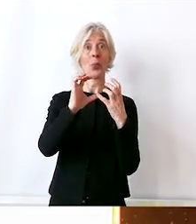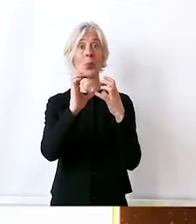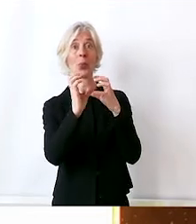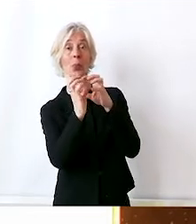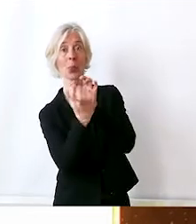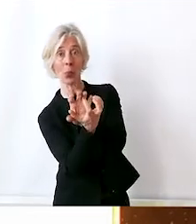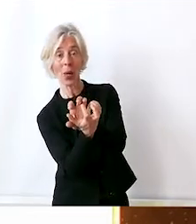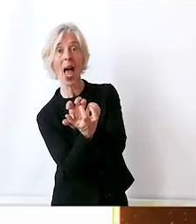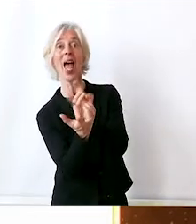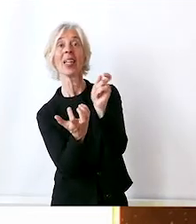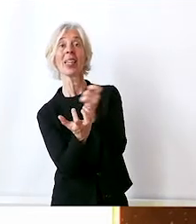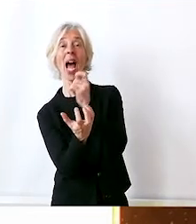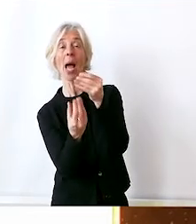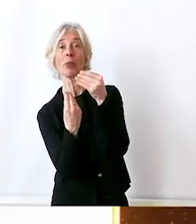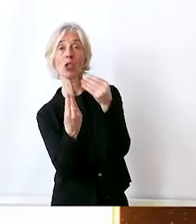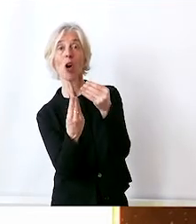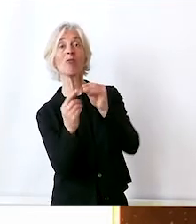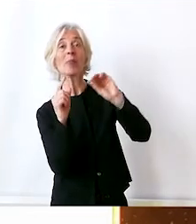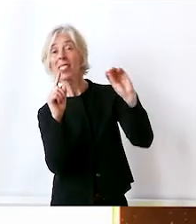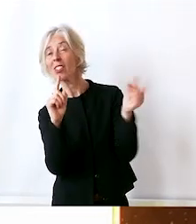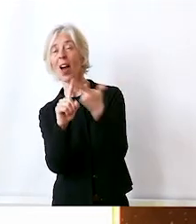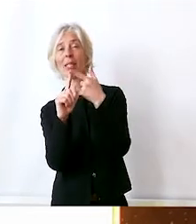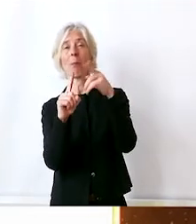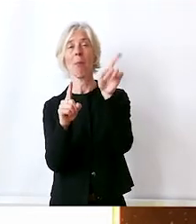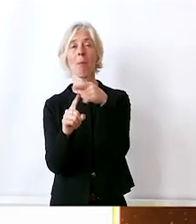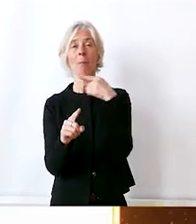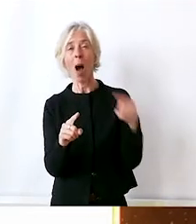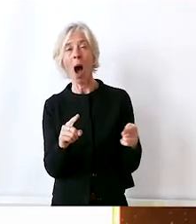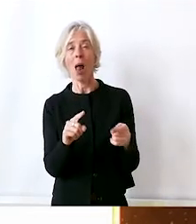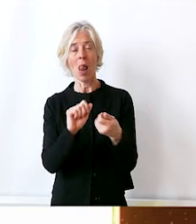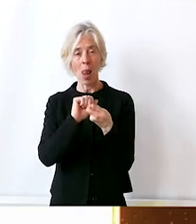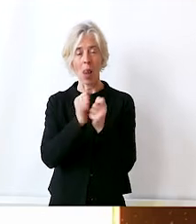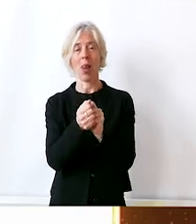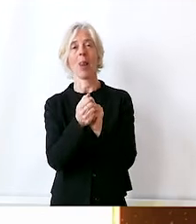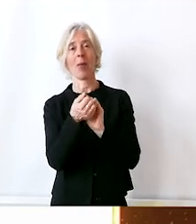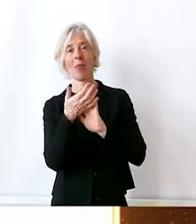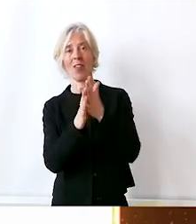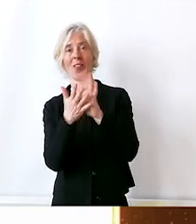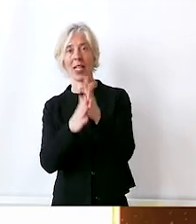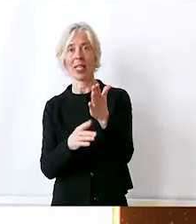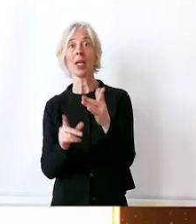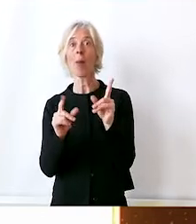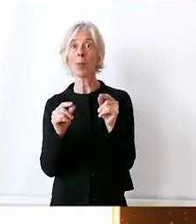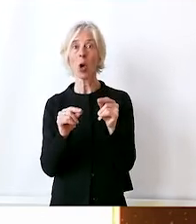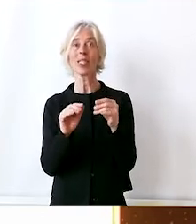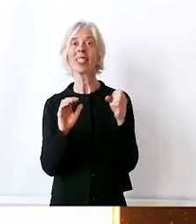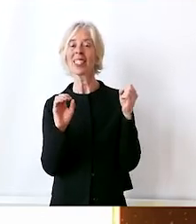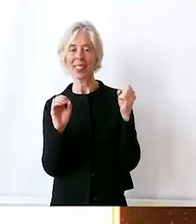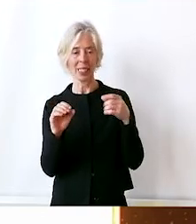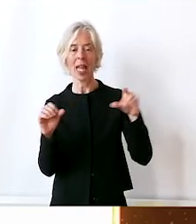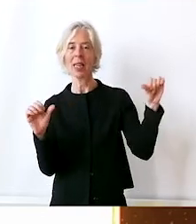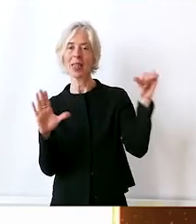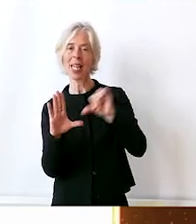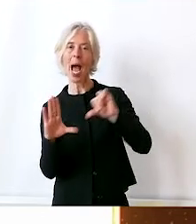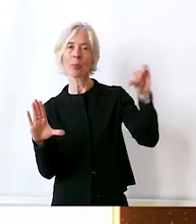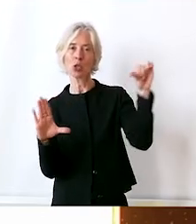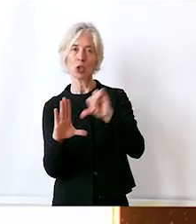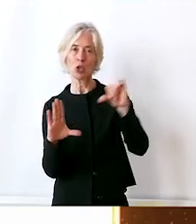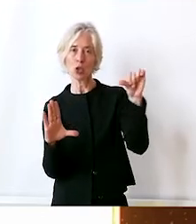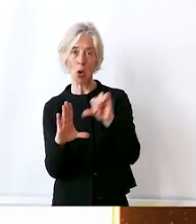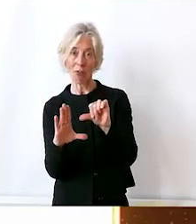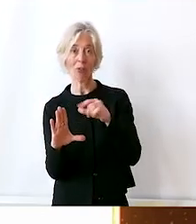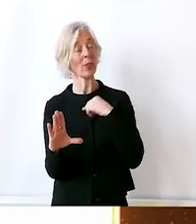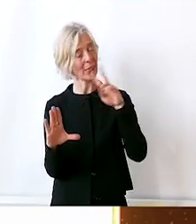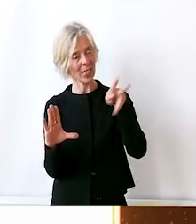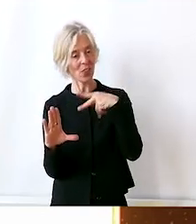zweites Mal. Sprich, wir nutzen erstmal unseren Treibstoff viel, viel effizienter, als das Triebwerke mit sogenannten offenem Verbrennungszyklus